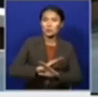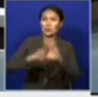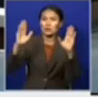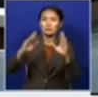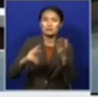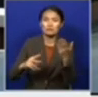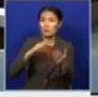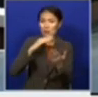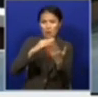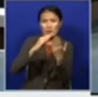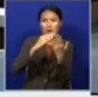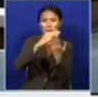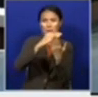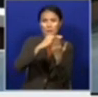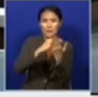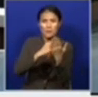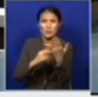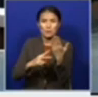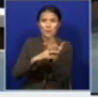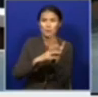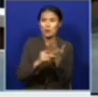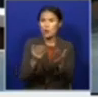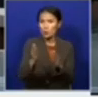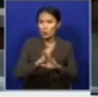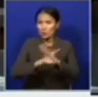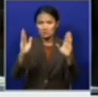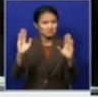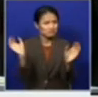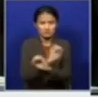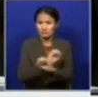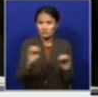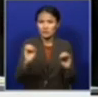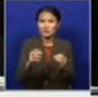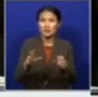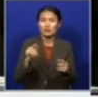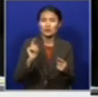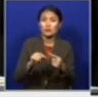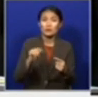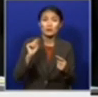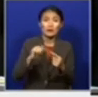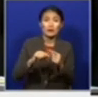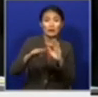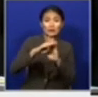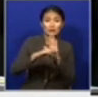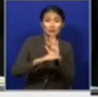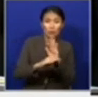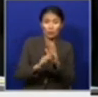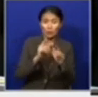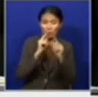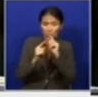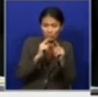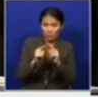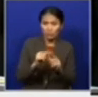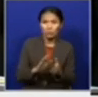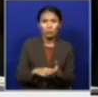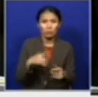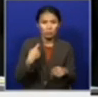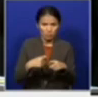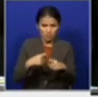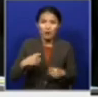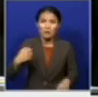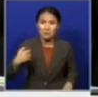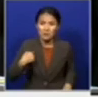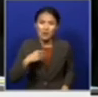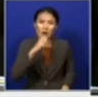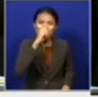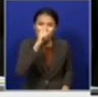ข้อเท็จจริงก็คือในประวัติศาสตร์การเจรจาพหุภาคีของไทยครับไทยไม่เคยขอยกเลิกการเ